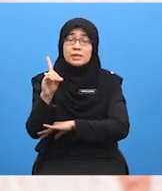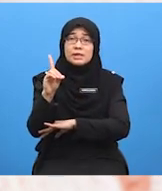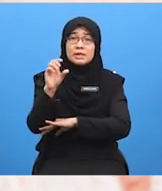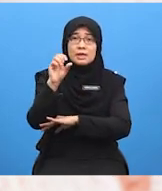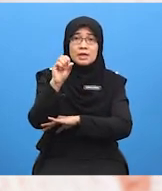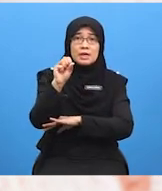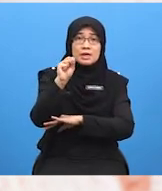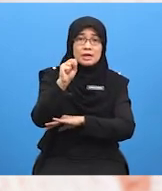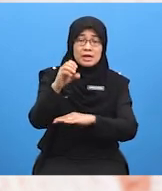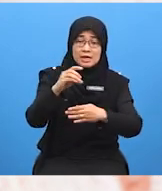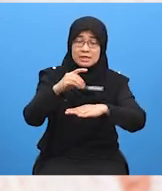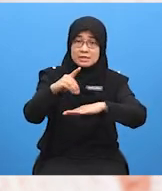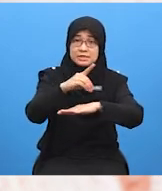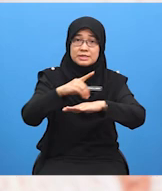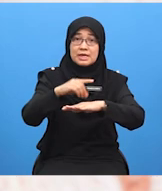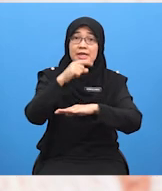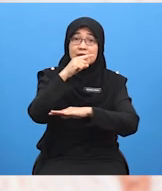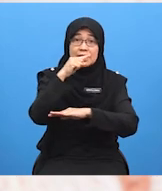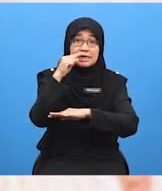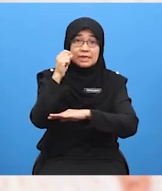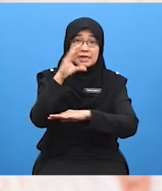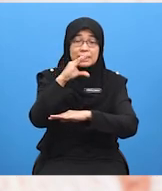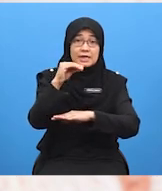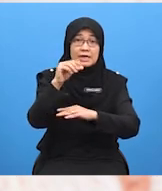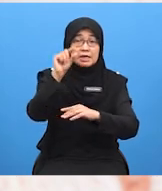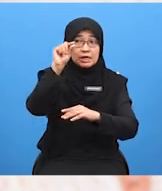sel kering dan suis tekan.